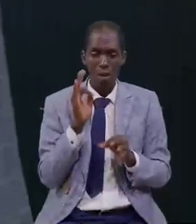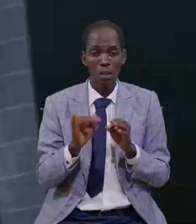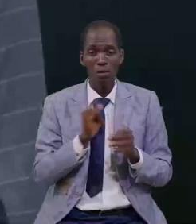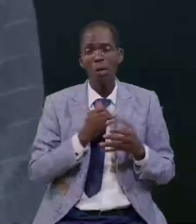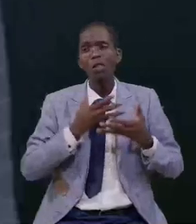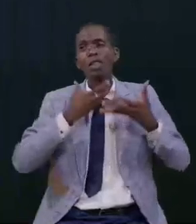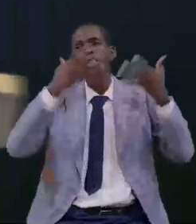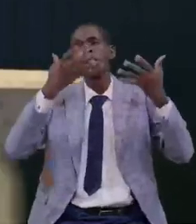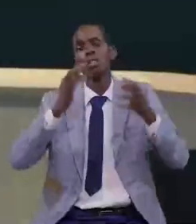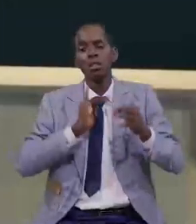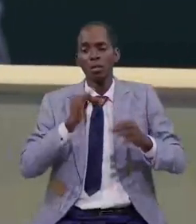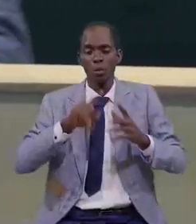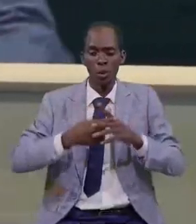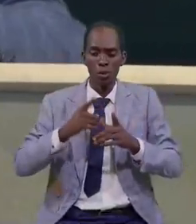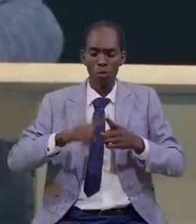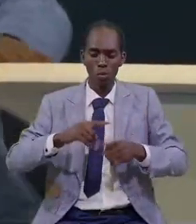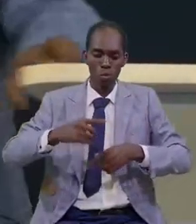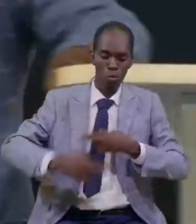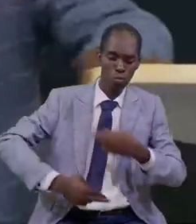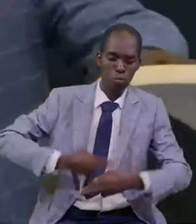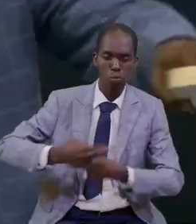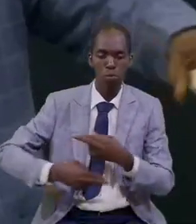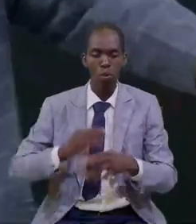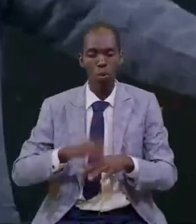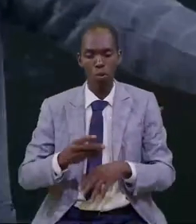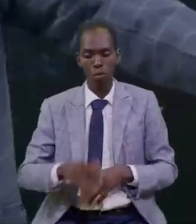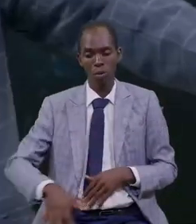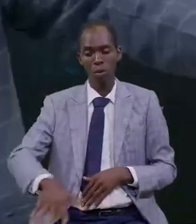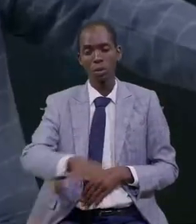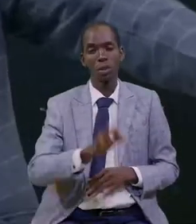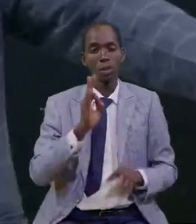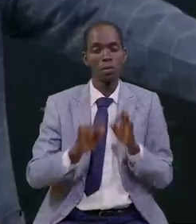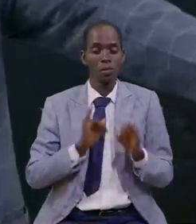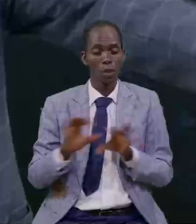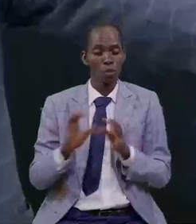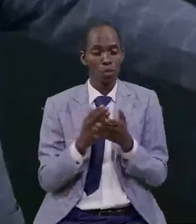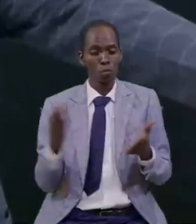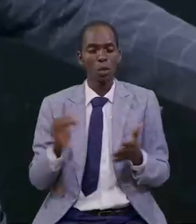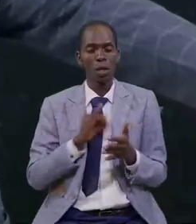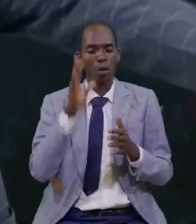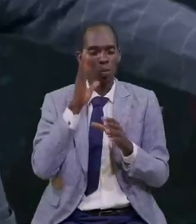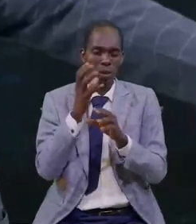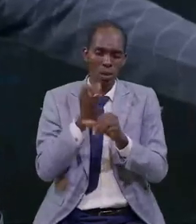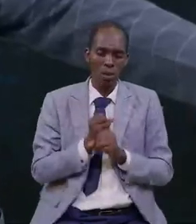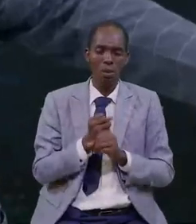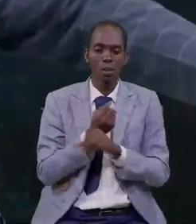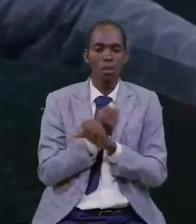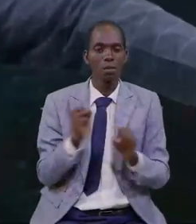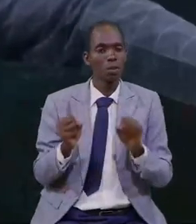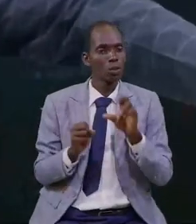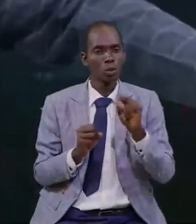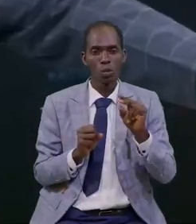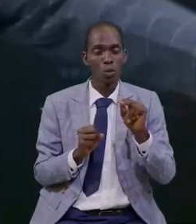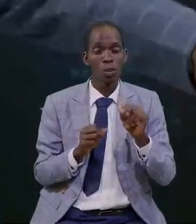roule par terre si je fais certaines choses j'aurai le salut non il y a une nécessité pour le